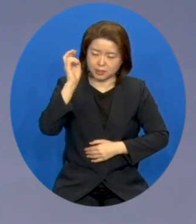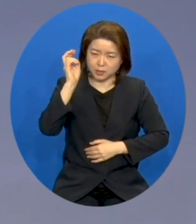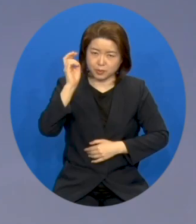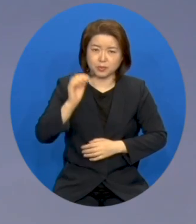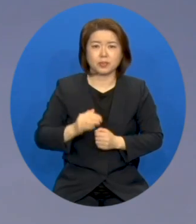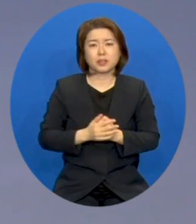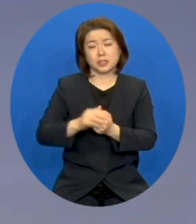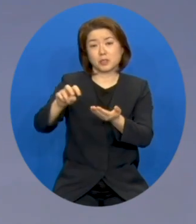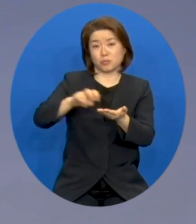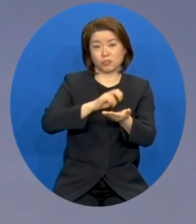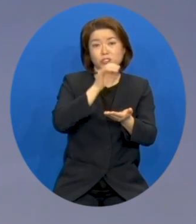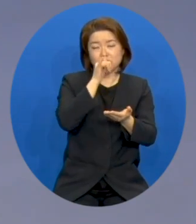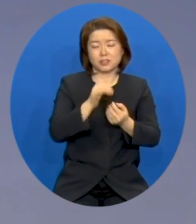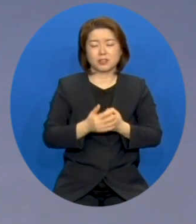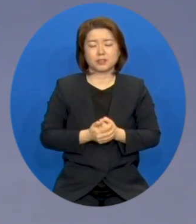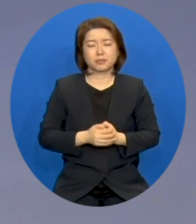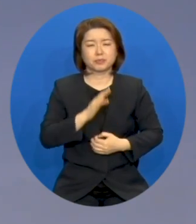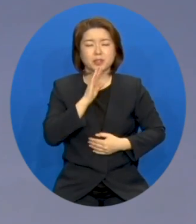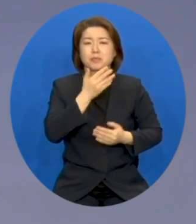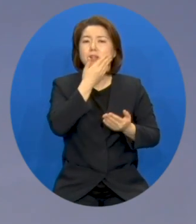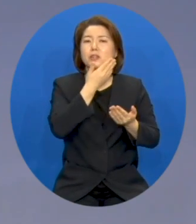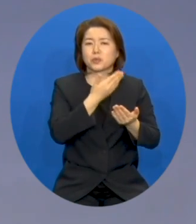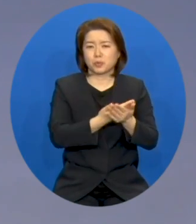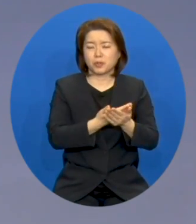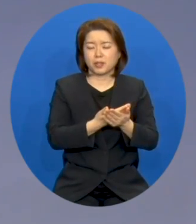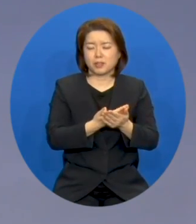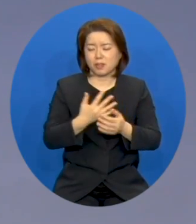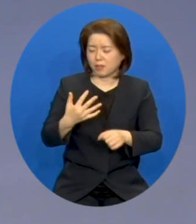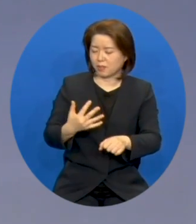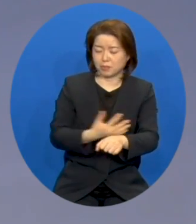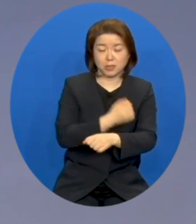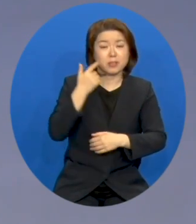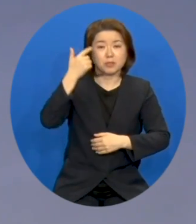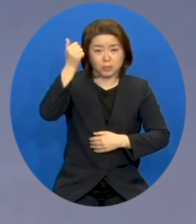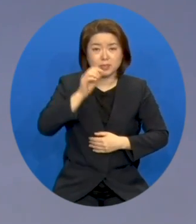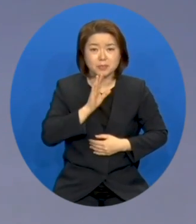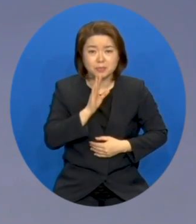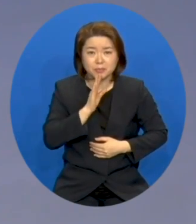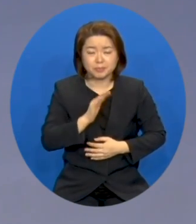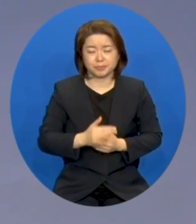그 참 귀한 정말 대단한 목사님이시지 않습니까?